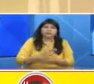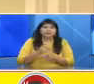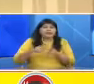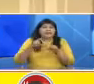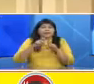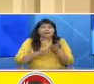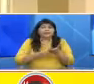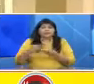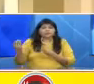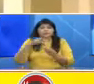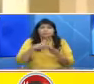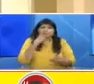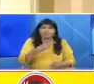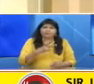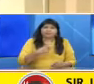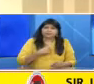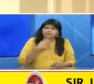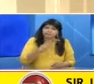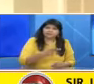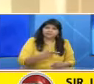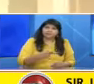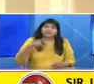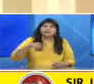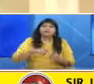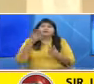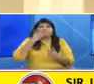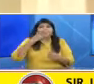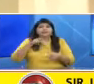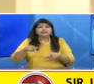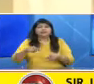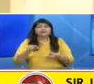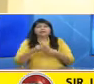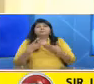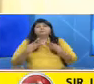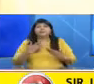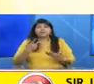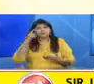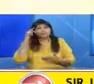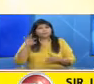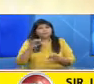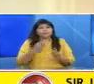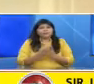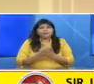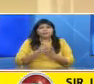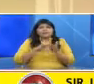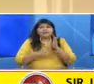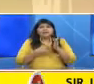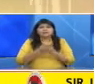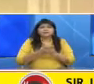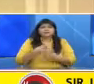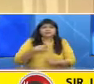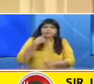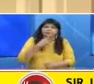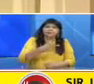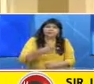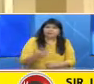रूप में देख के। तो सर, मैं जानना चाहूँगी कि आपका इस एपिसोड के दौरान एक्सपीरियंस कैसा रहा। और सर, लास्ट में एक और बात ऐड करना चाहूँगी